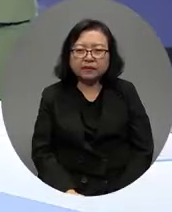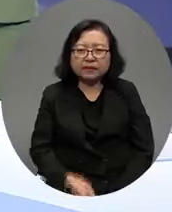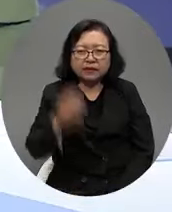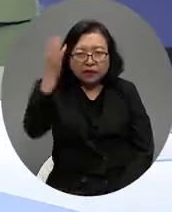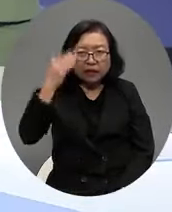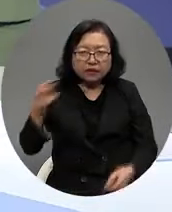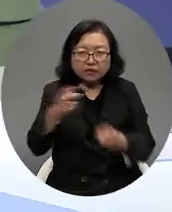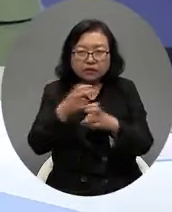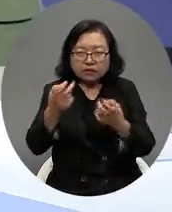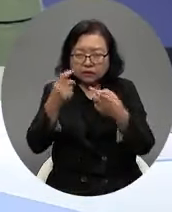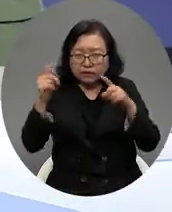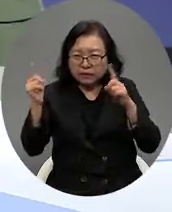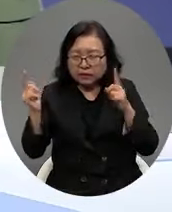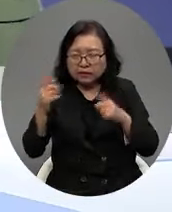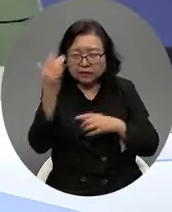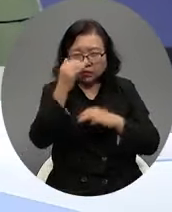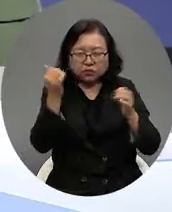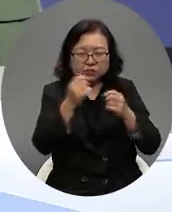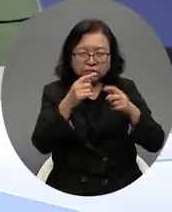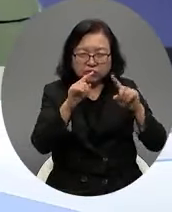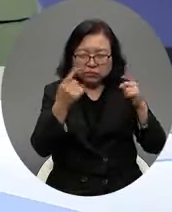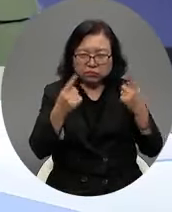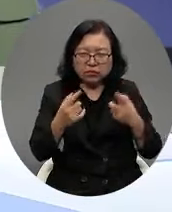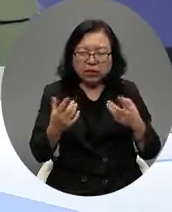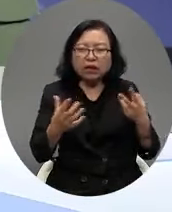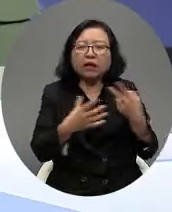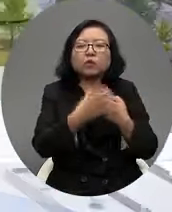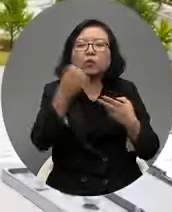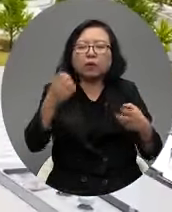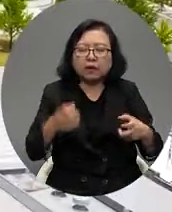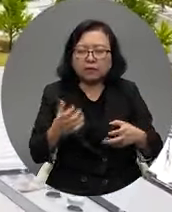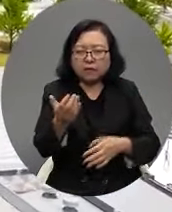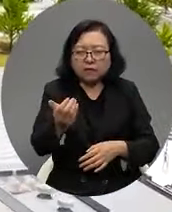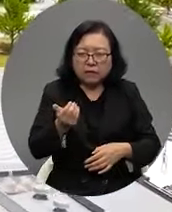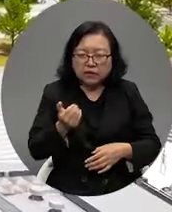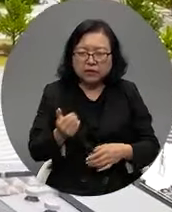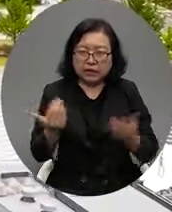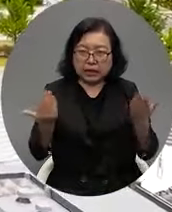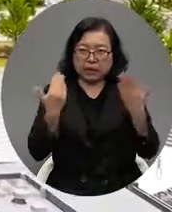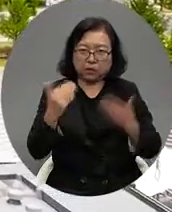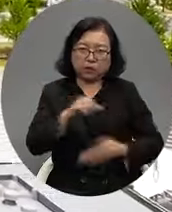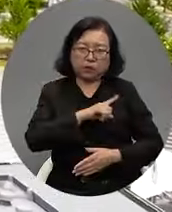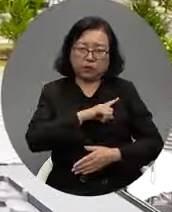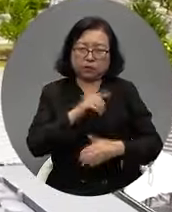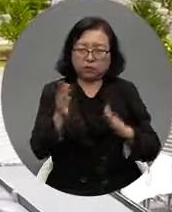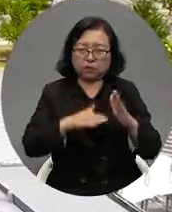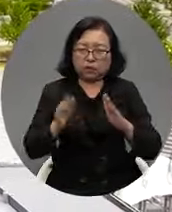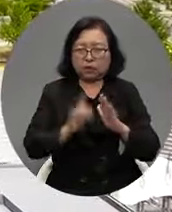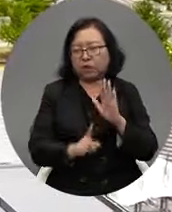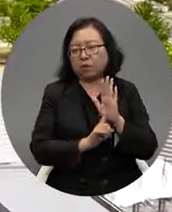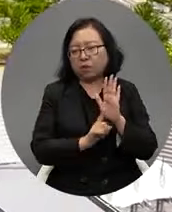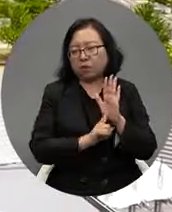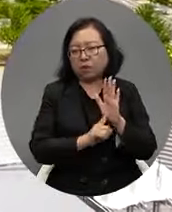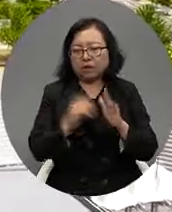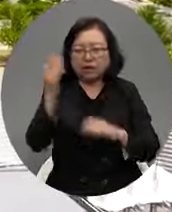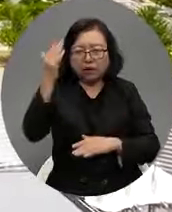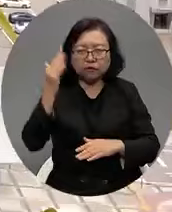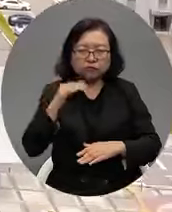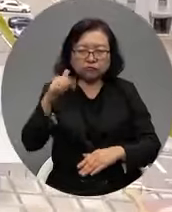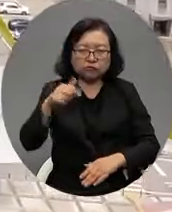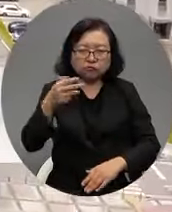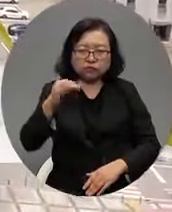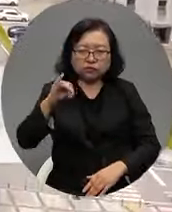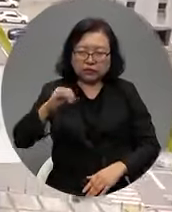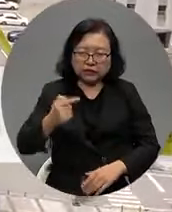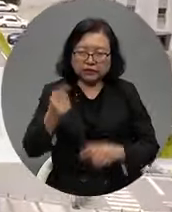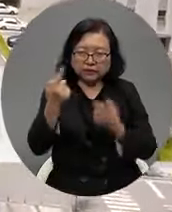한국 교통대 충북대와 통합을 앞두고 통합 대학의 학교명을 공모한 결과 한국 국립대 학교가 가장 좋은